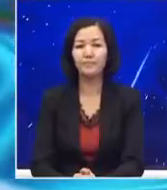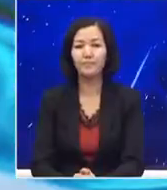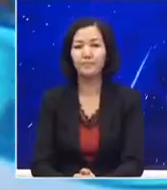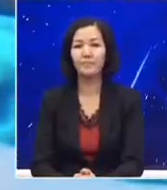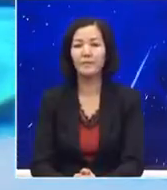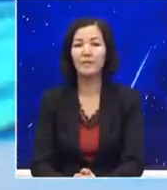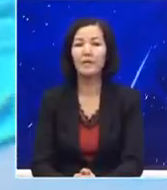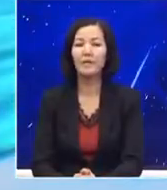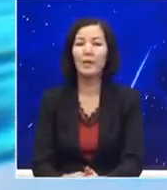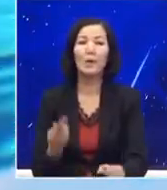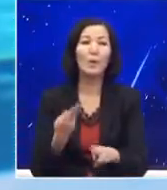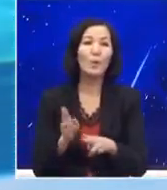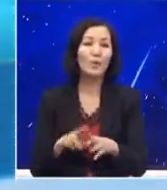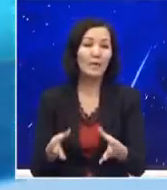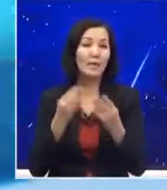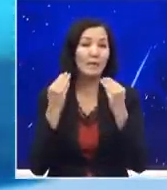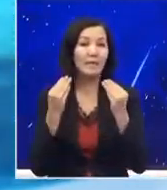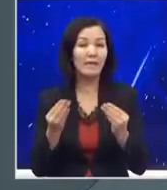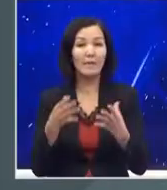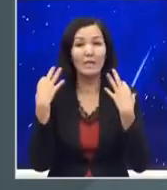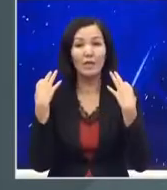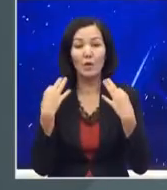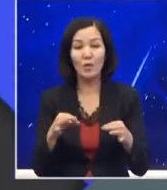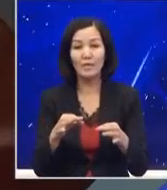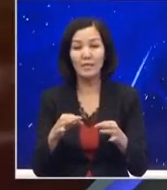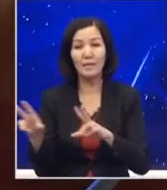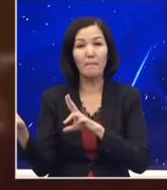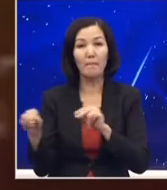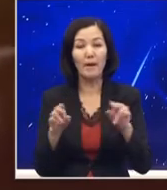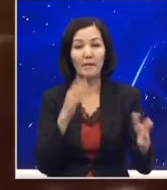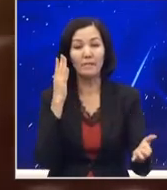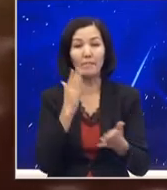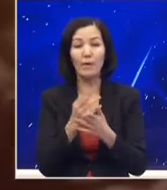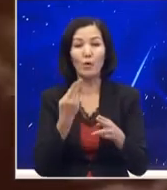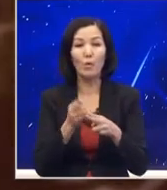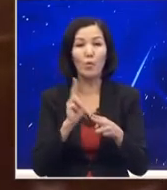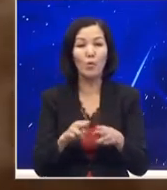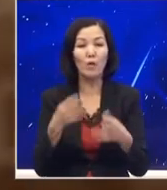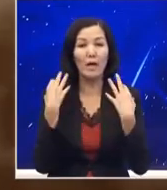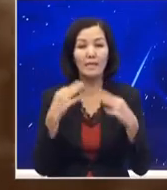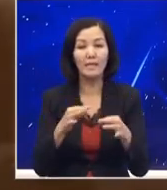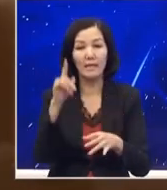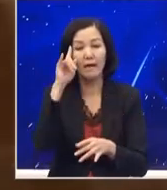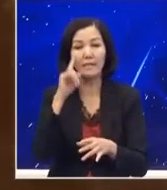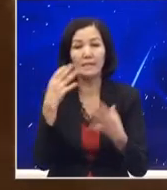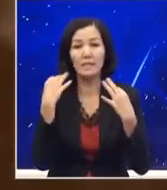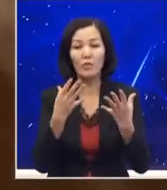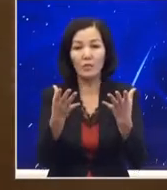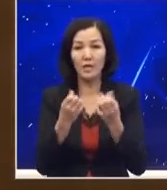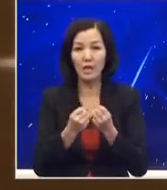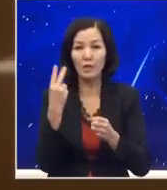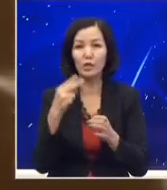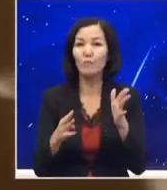Бағасы ештеңемен өлшенбейтін салыстыруға келмейтін теңдесіз бір бақыт бар. Ол азаттық. Қазақтың бақытқа жеткеніне міне 29